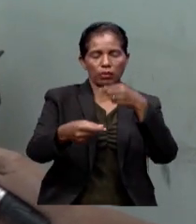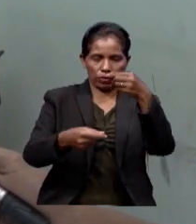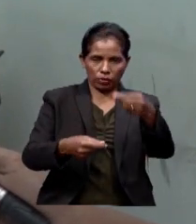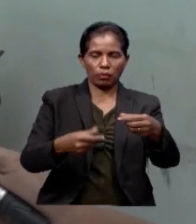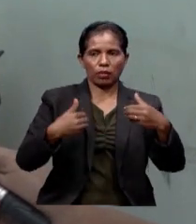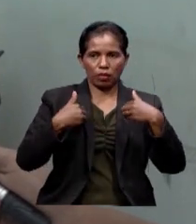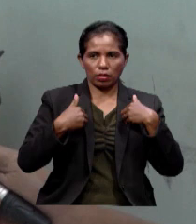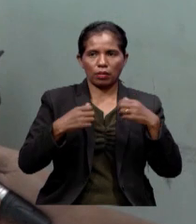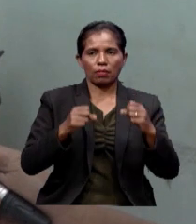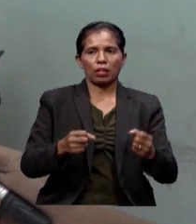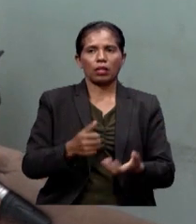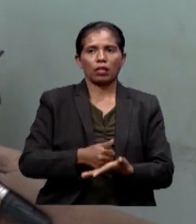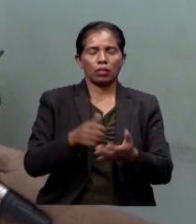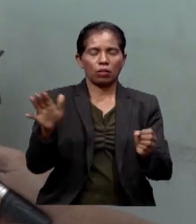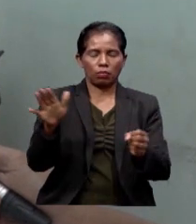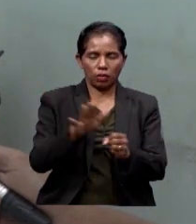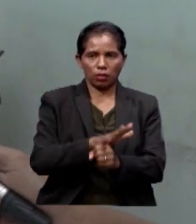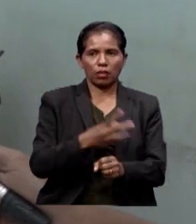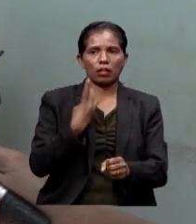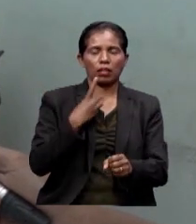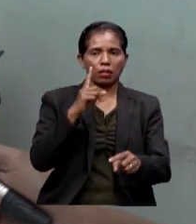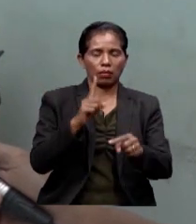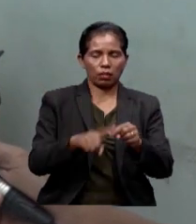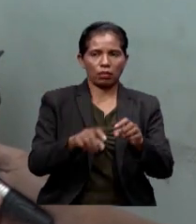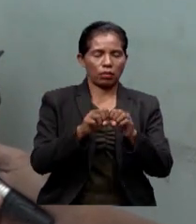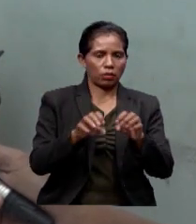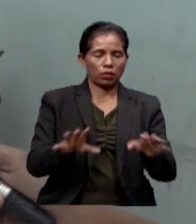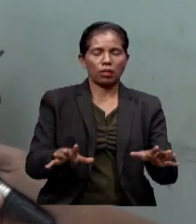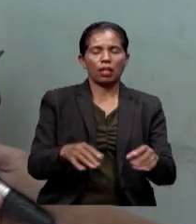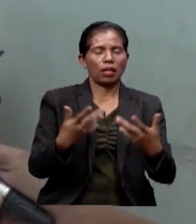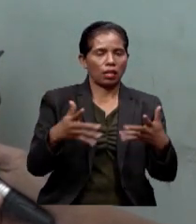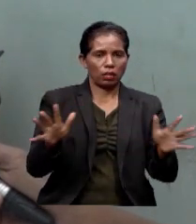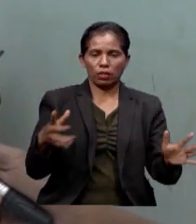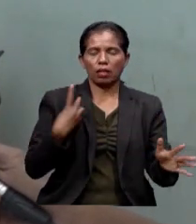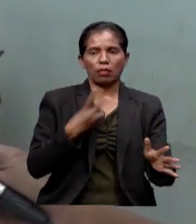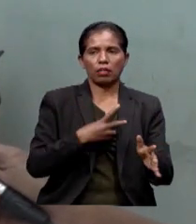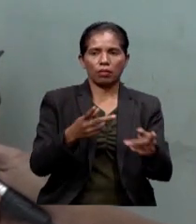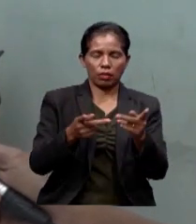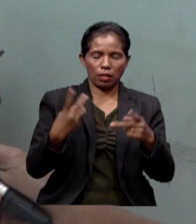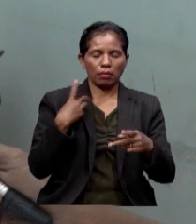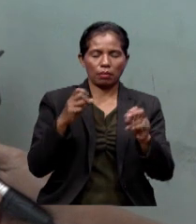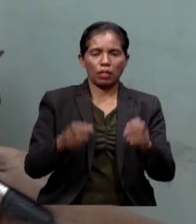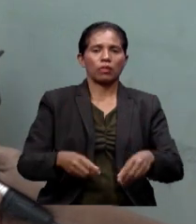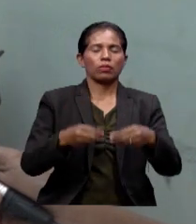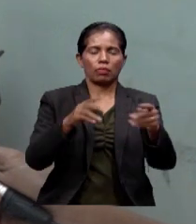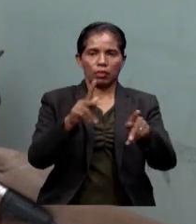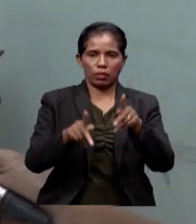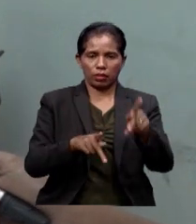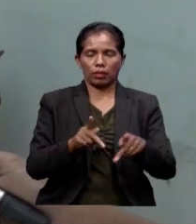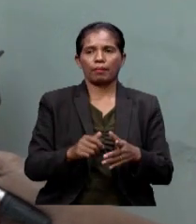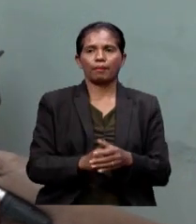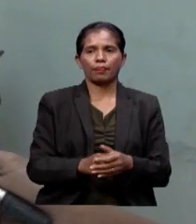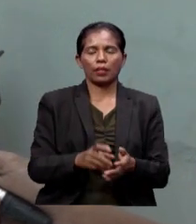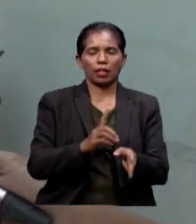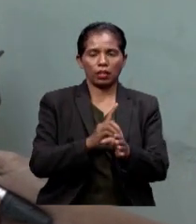tu hansanea belebe completa ituang ituang parla belebe mamu klos aminia fatima necesidad ne be mak urgente doni. Antes ne